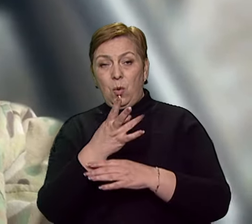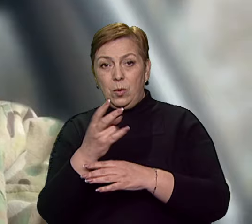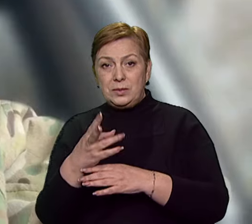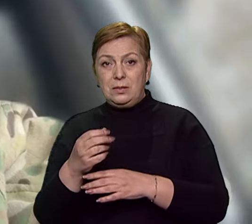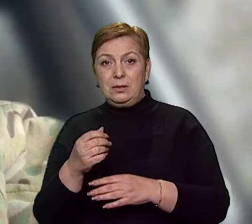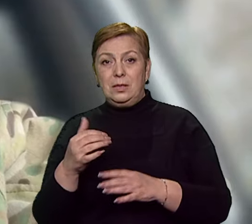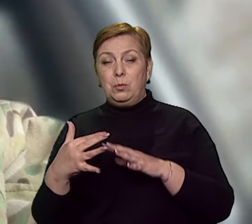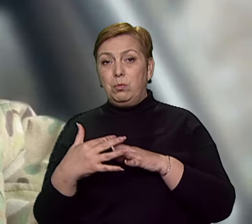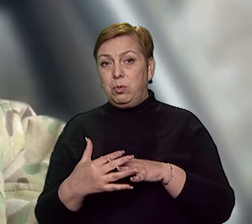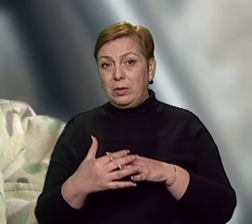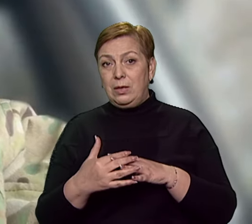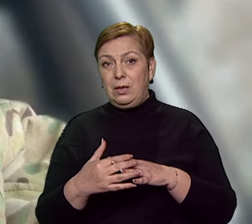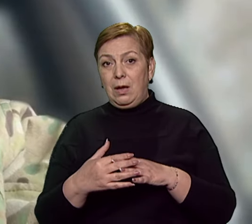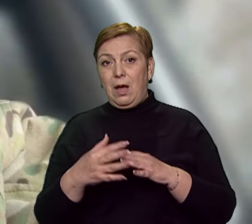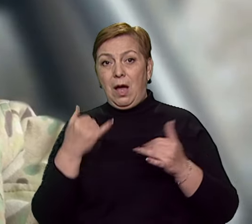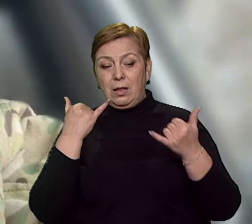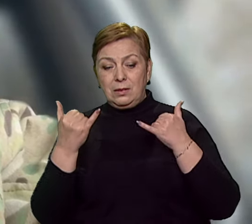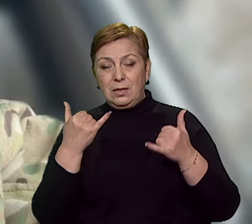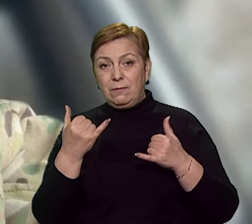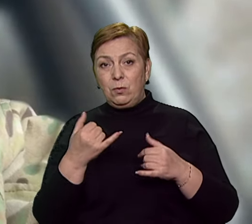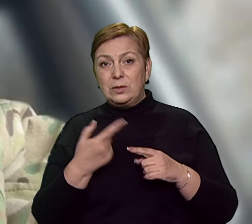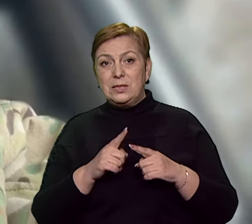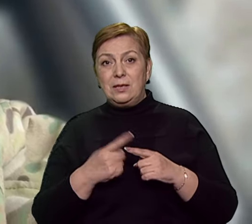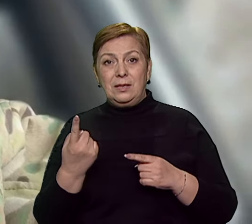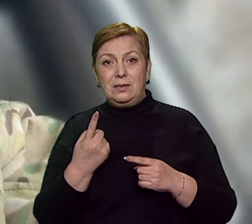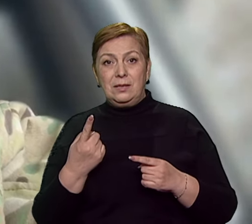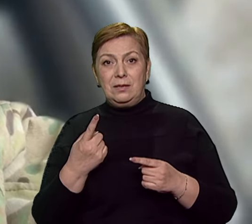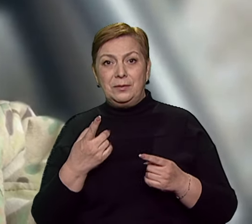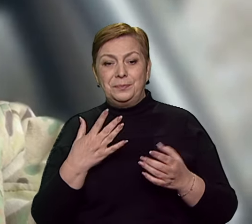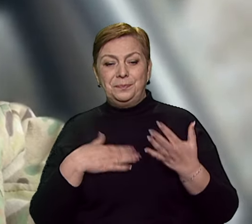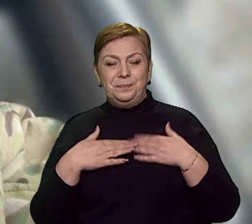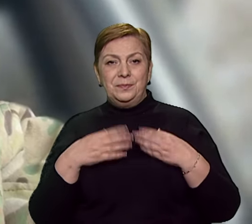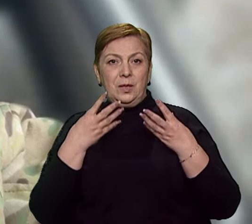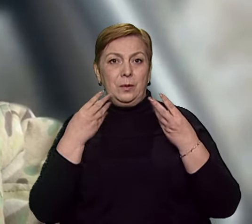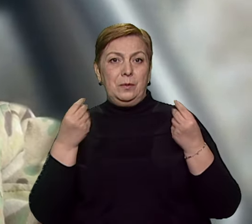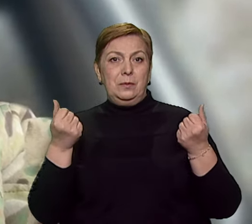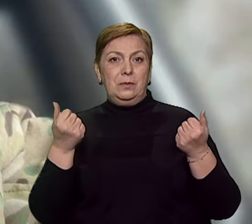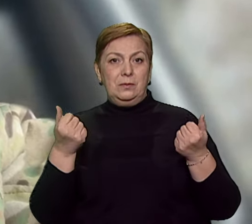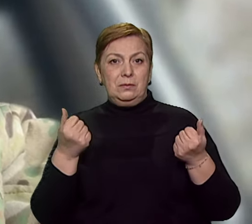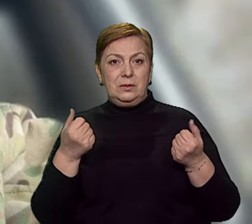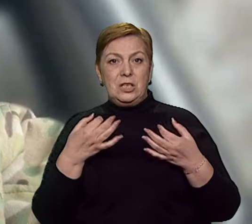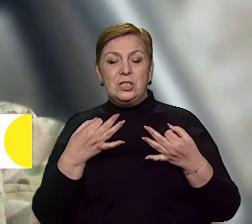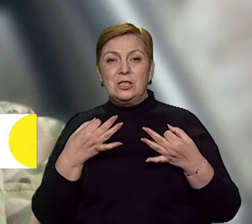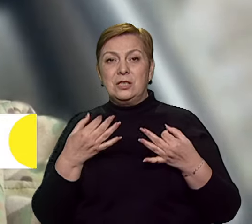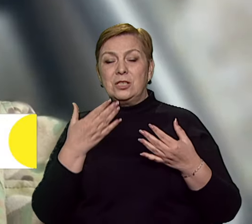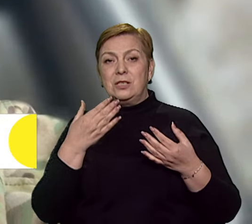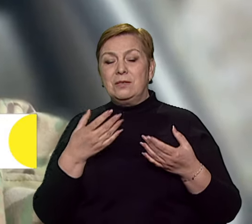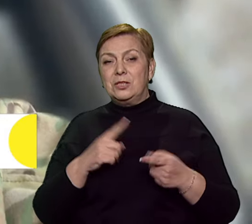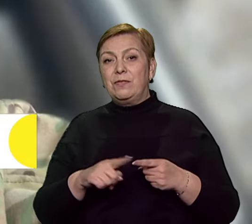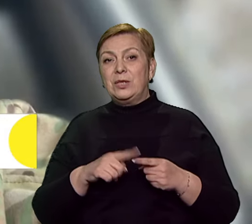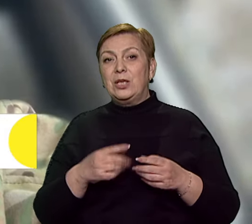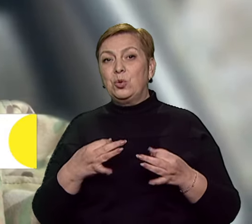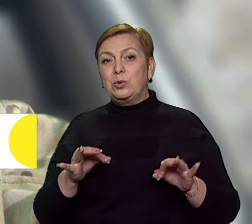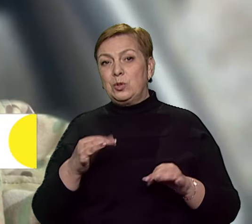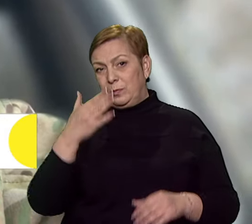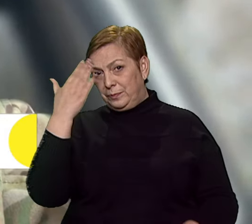бої, і телефон стає єдиною розрадою, швидким якимось доступом до такої розваги, яка